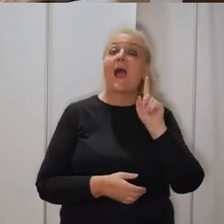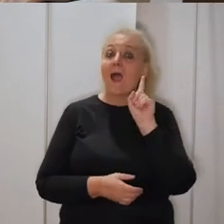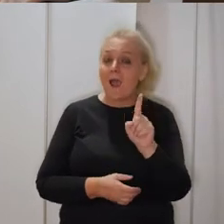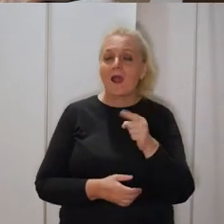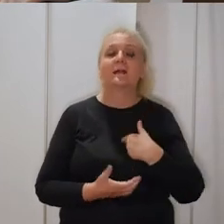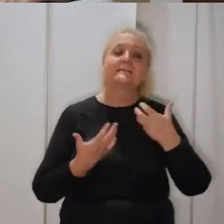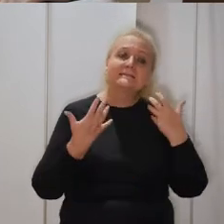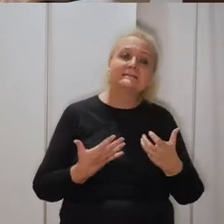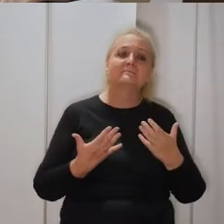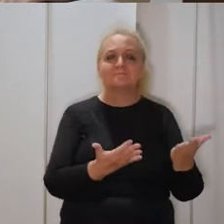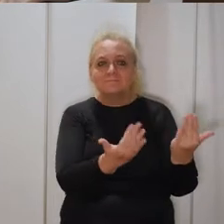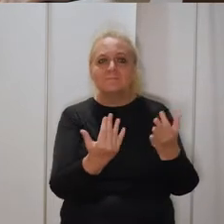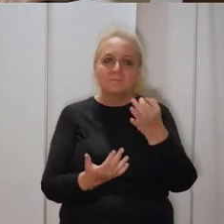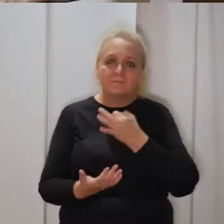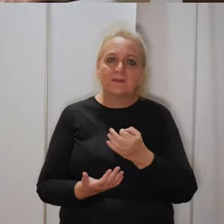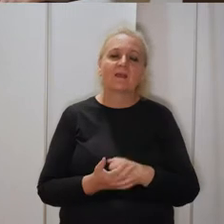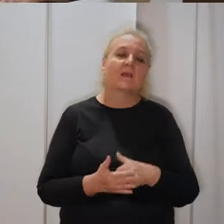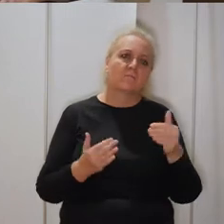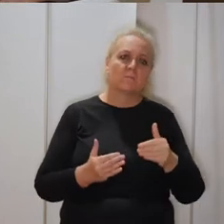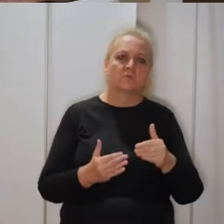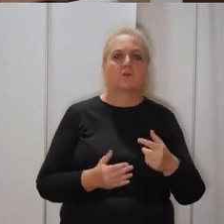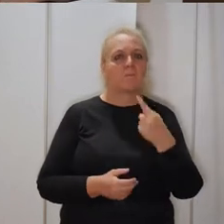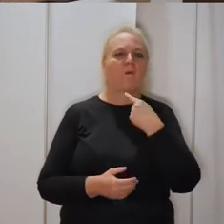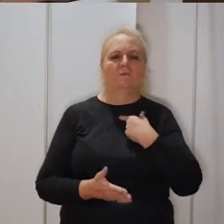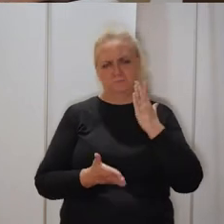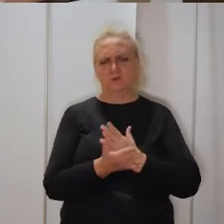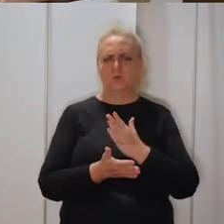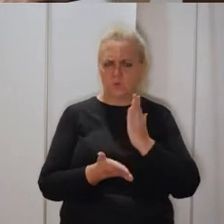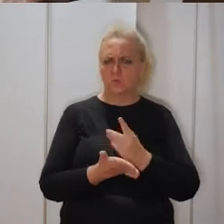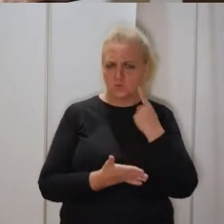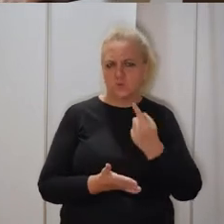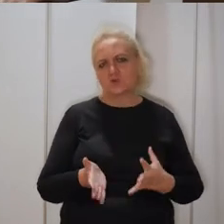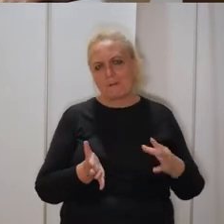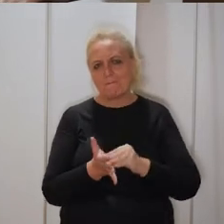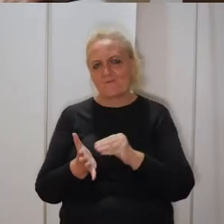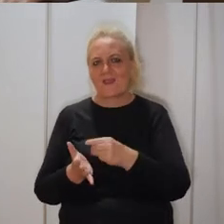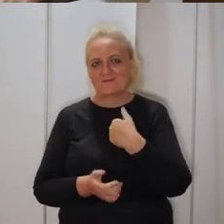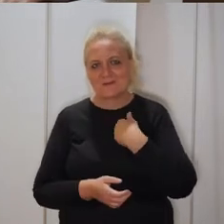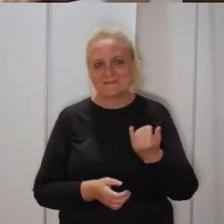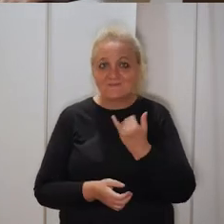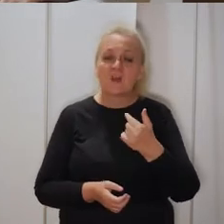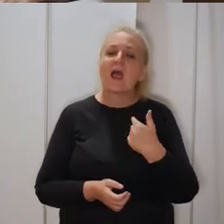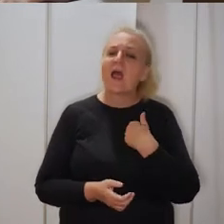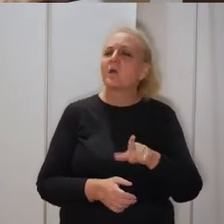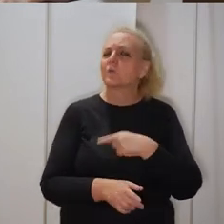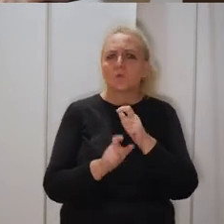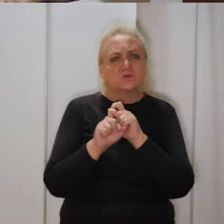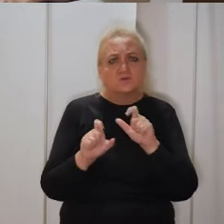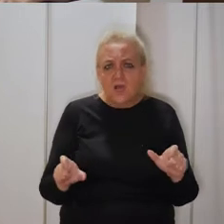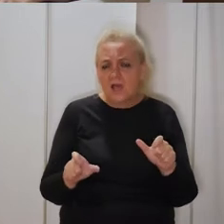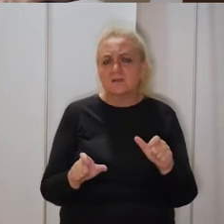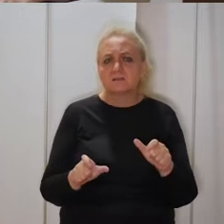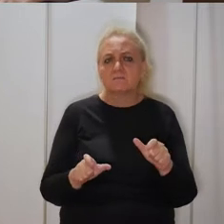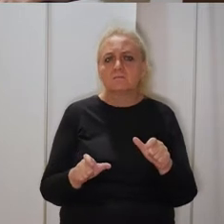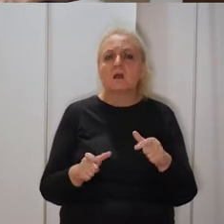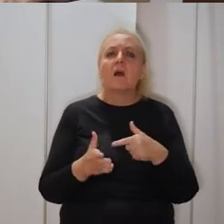zadawania pytań z publiczności, może nie wstanie. Powie, przestań, już to słyszeliśmy. Ale no, ja przez bardzo długi czas, jeżeli